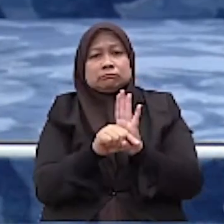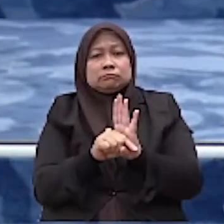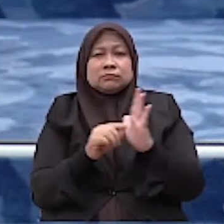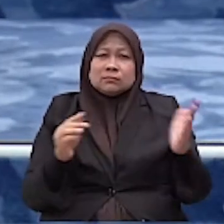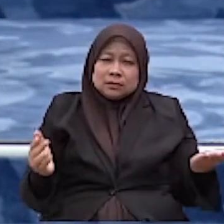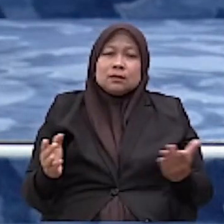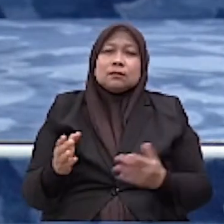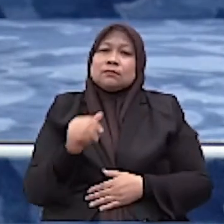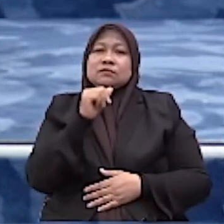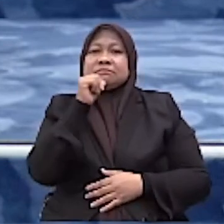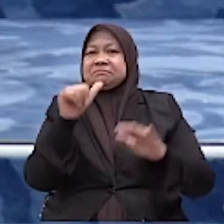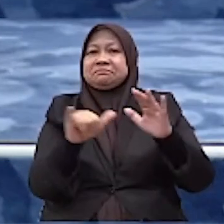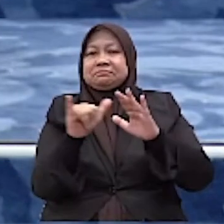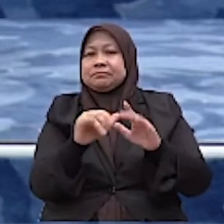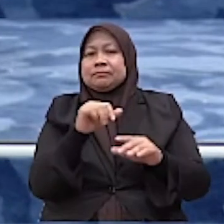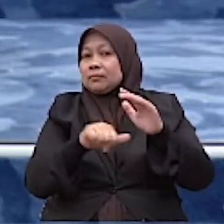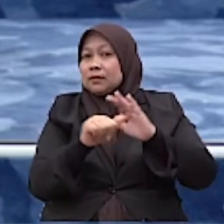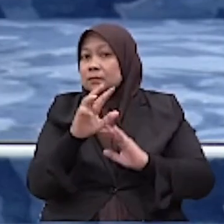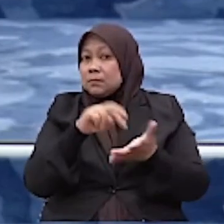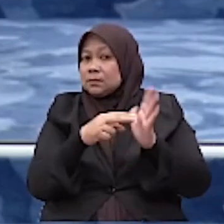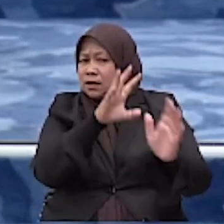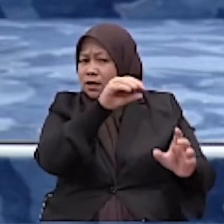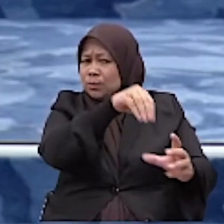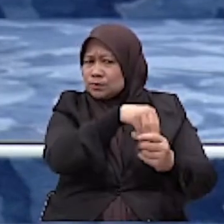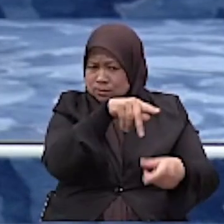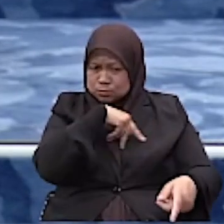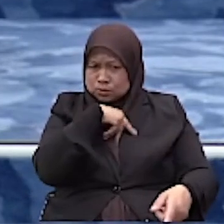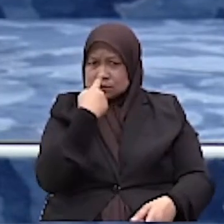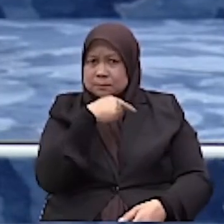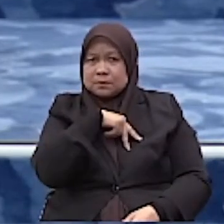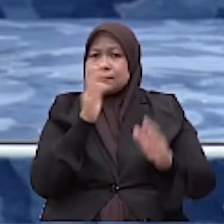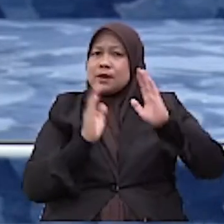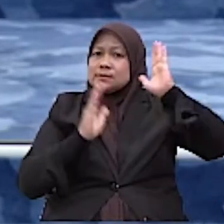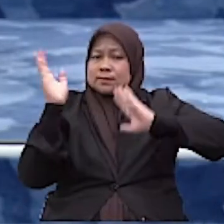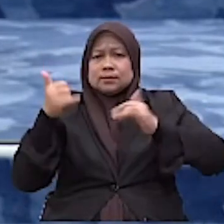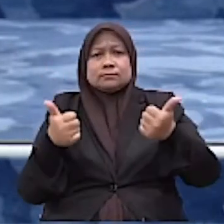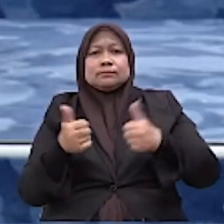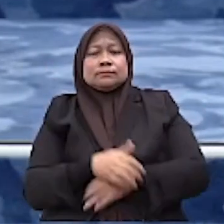juga tidak berasas karena kawasan itu termasuk kawasan milik Malaysia